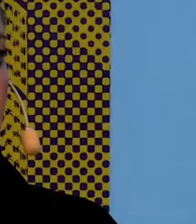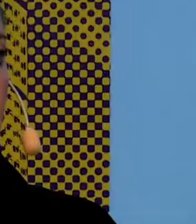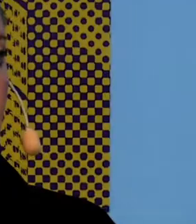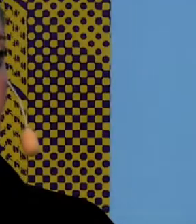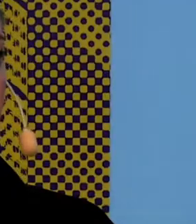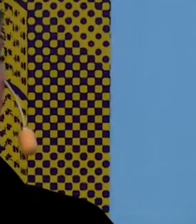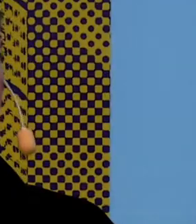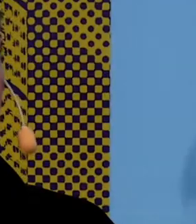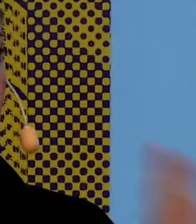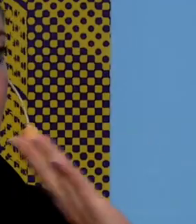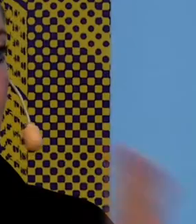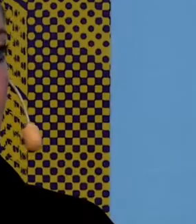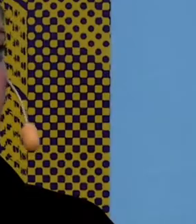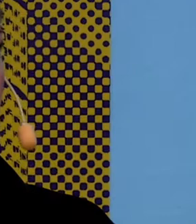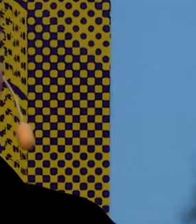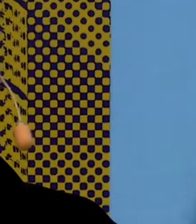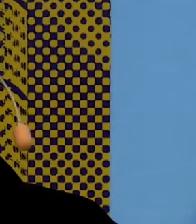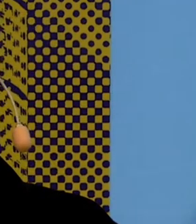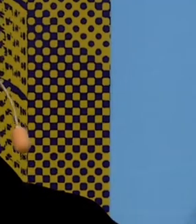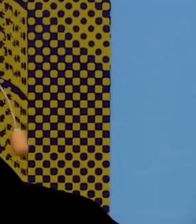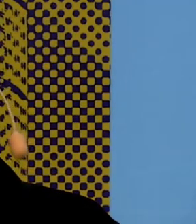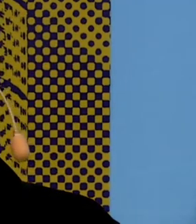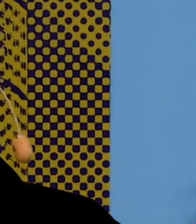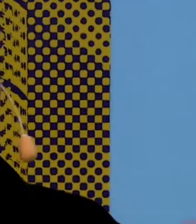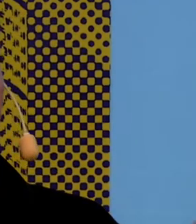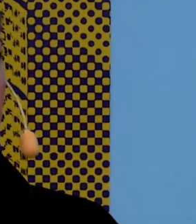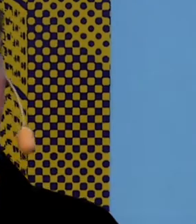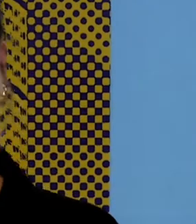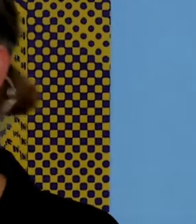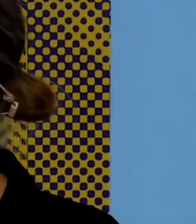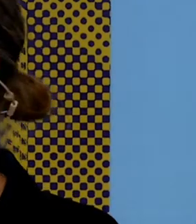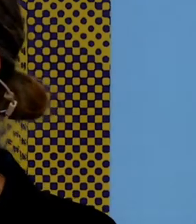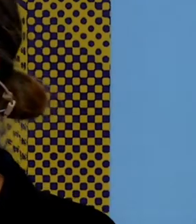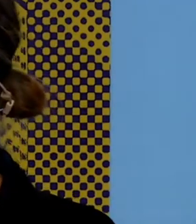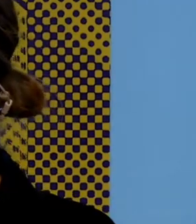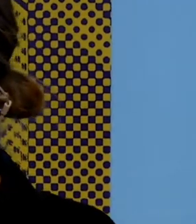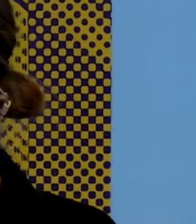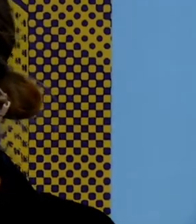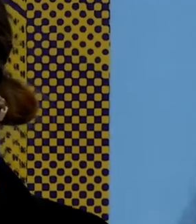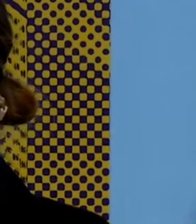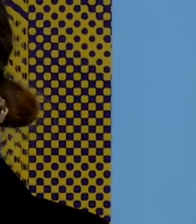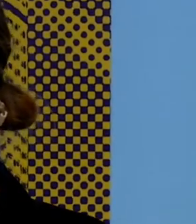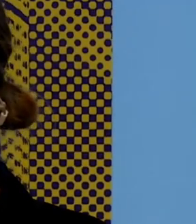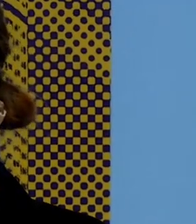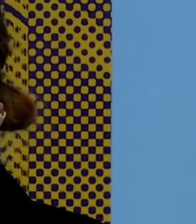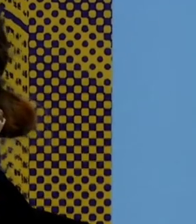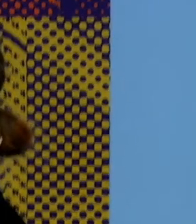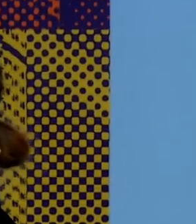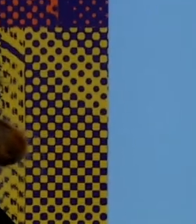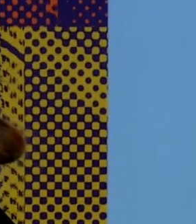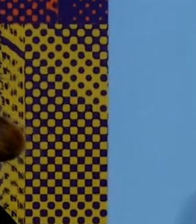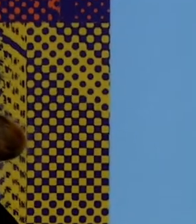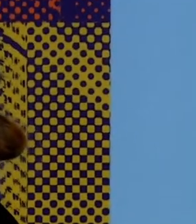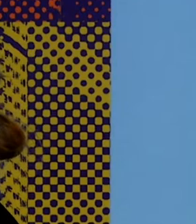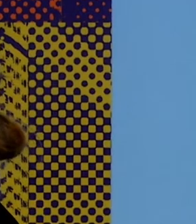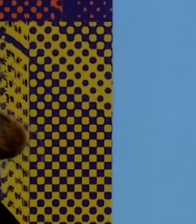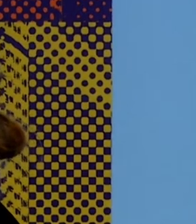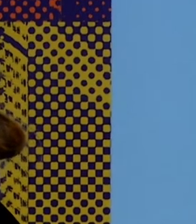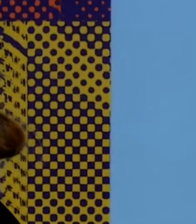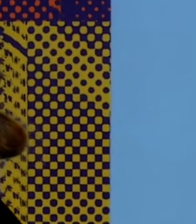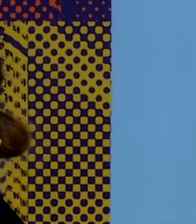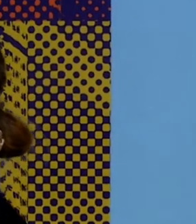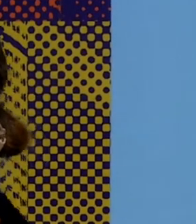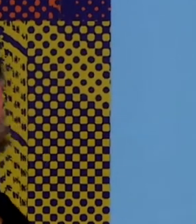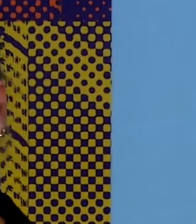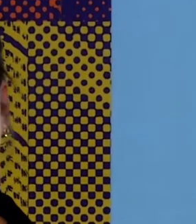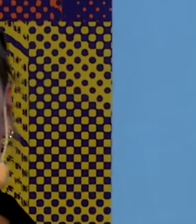Agenda 2030 och delmål 5. Och sen hur vi tar ut det är ju en fråga för till exempel vår sponsring, där vi bland annat ställer krav